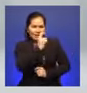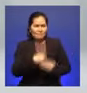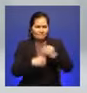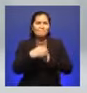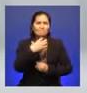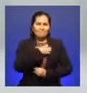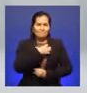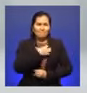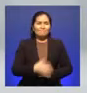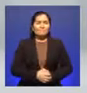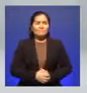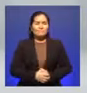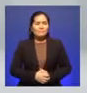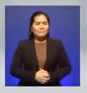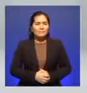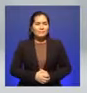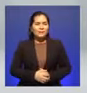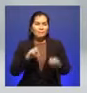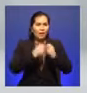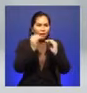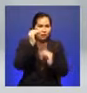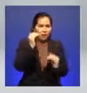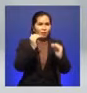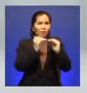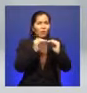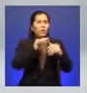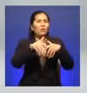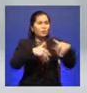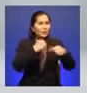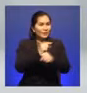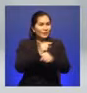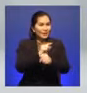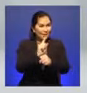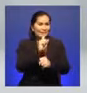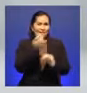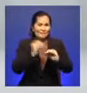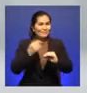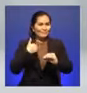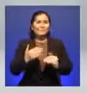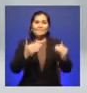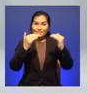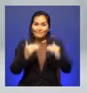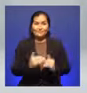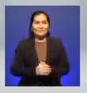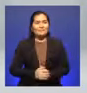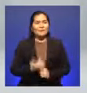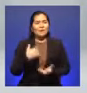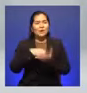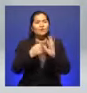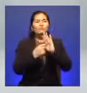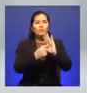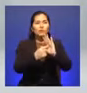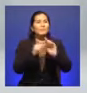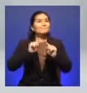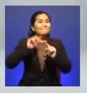องกับงานชุมชนท้องถิ่นแล้วก็การลดความเหลื่อมล้ำในระดับพื้นที่นะคะก็ในช่วงต่อไปค่ะจะเป็นตัวอย่างลำดับ